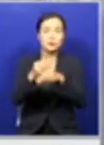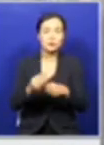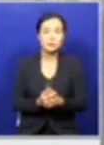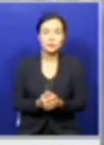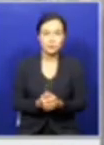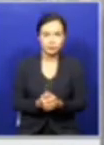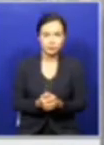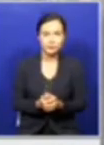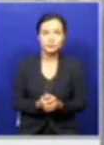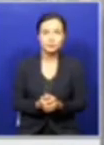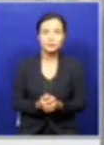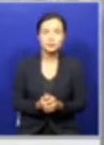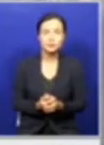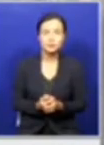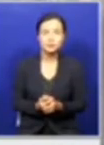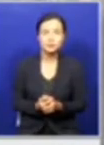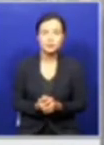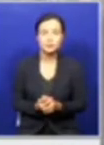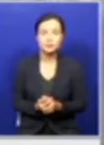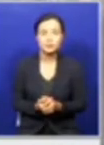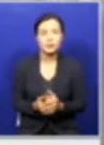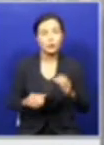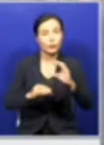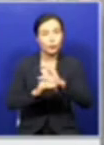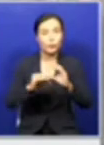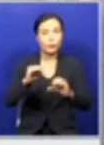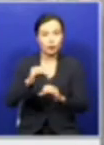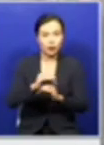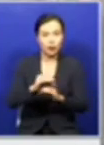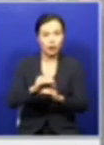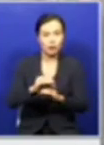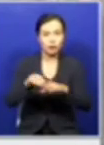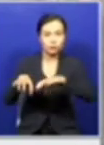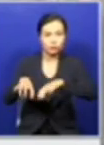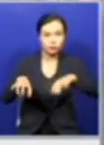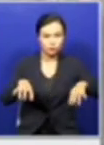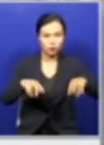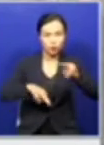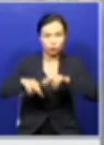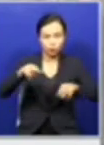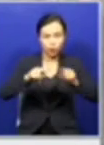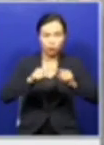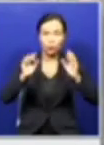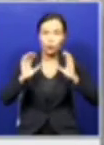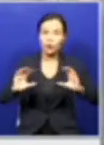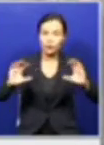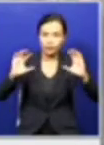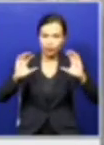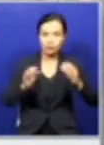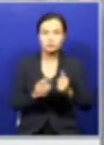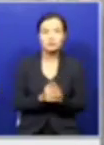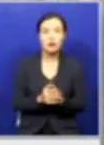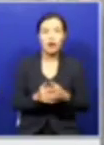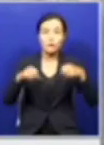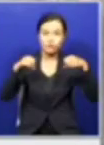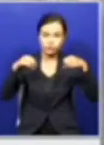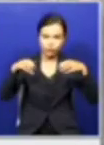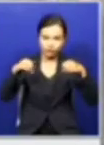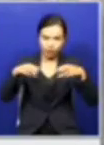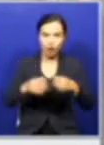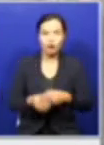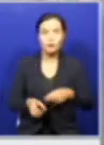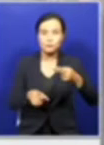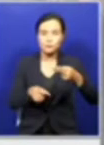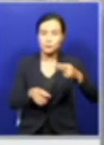ที่นะครับเป็นโครงการที่อยู่ในหน่วยงานการกำกับดูแลของรัฐไม่ว่าจะเป็นการไฟฟ้าประป